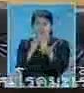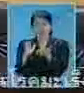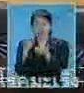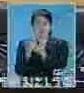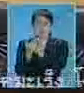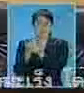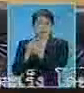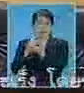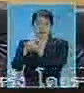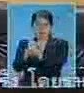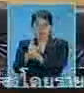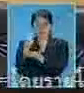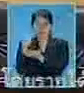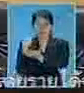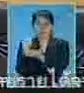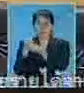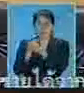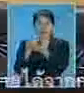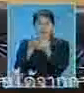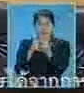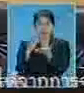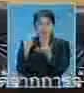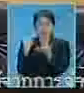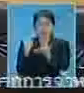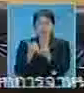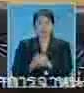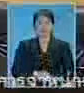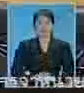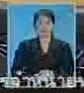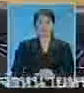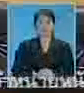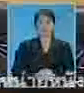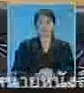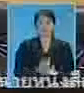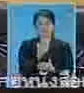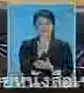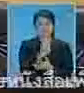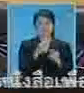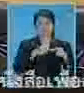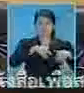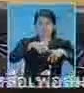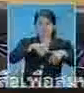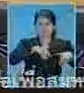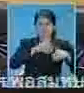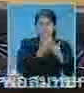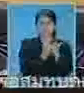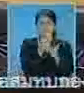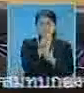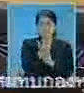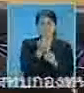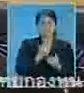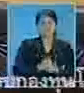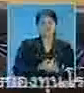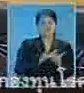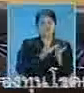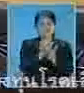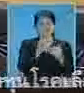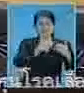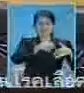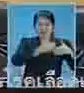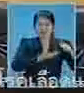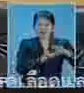ปเพียงแต่ว่าตัวยอดเงินนั้นมันขึ้นอยู่กับว่าจำนวนประชาชนที่มาซื้อสลากผ่านระบบนี้มีมากน้อยเพียง